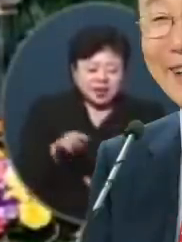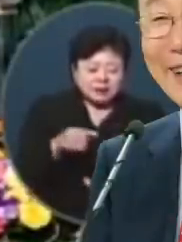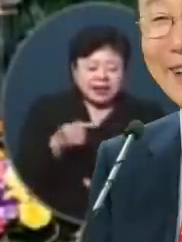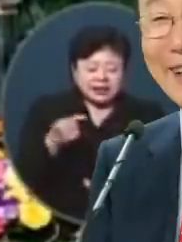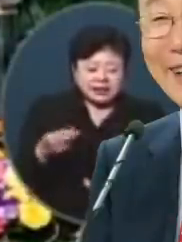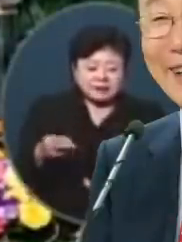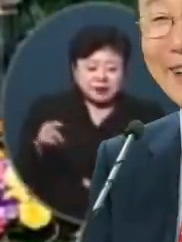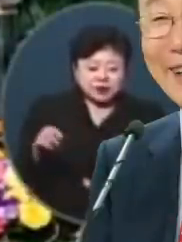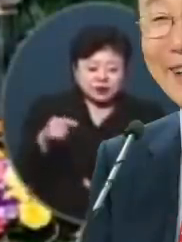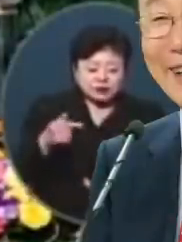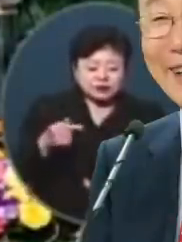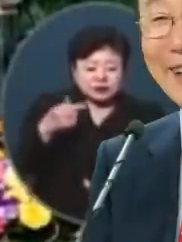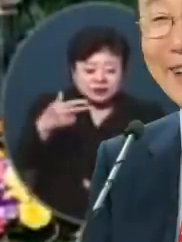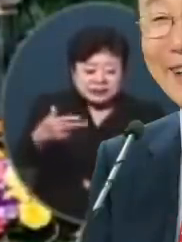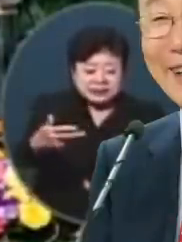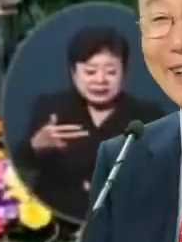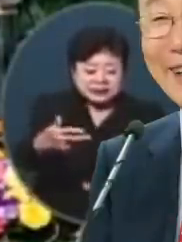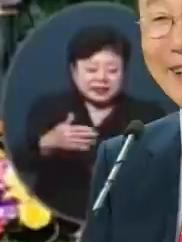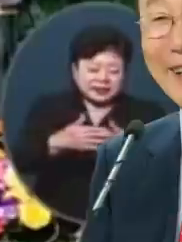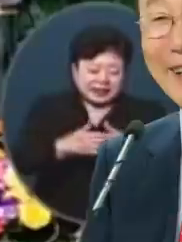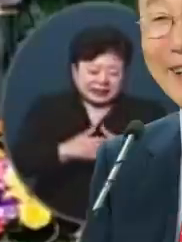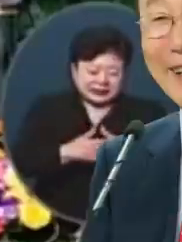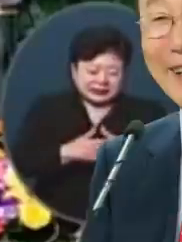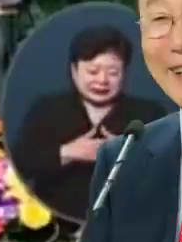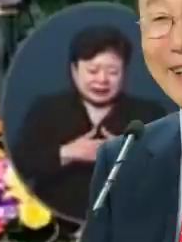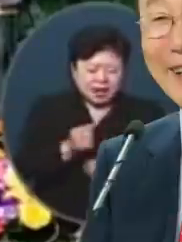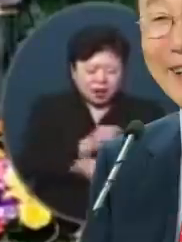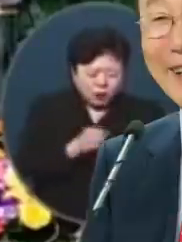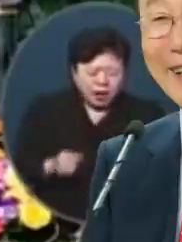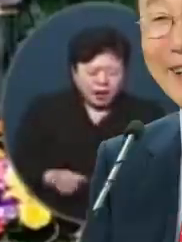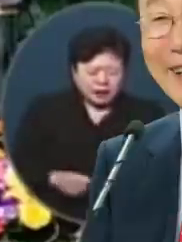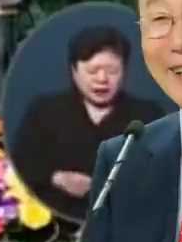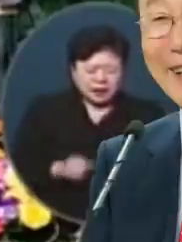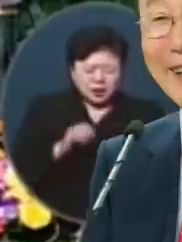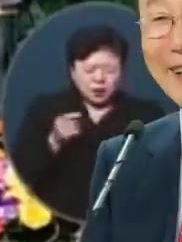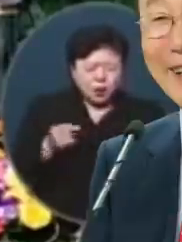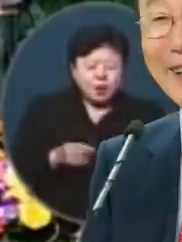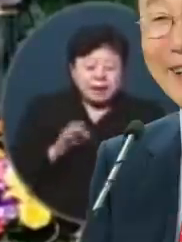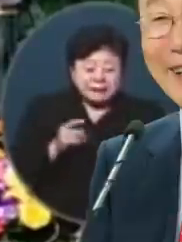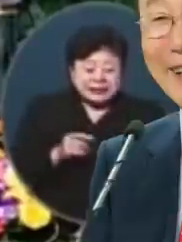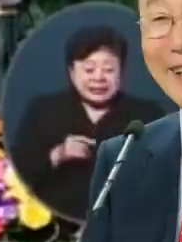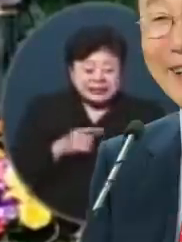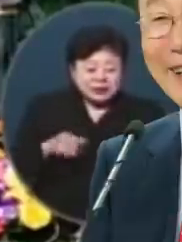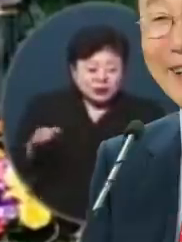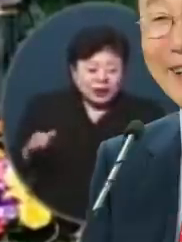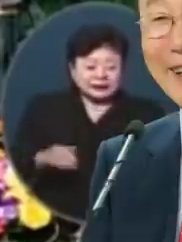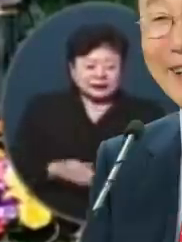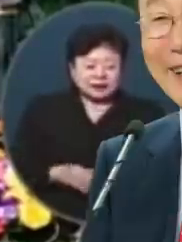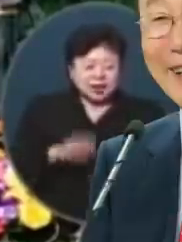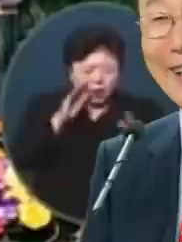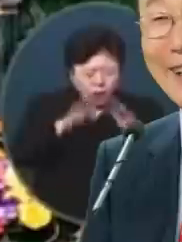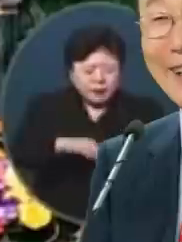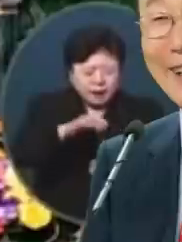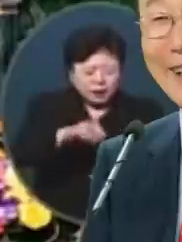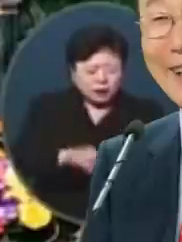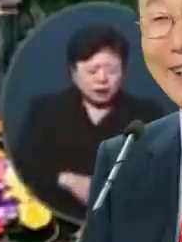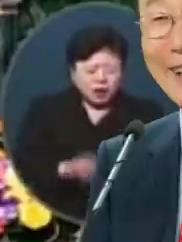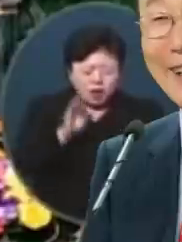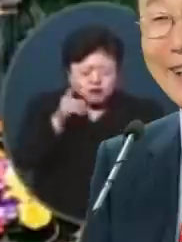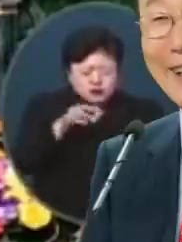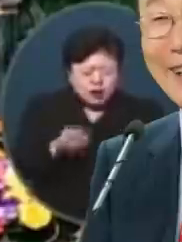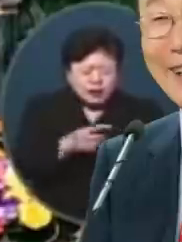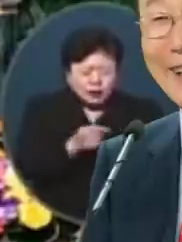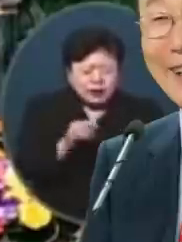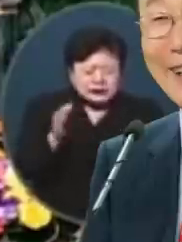7절에 나는 광야의 올빼미 같고 황폐한 곳의 부엉이 같이